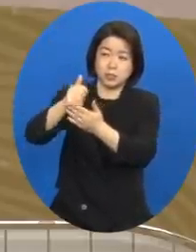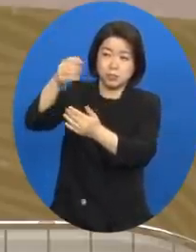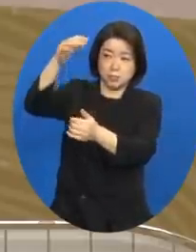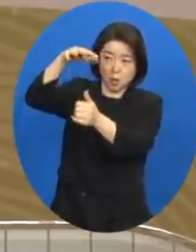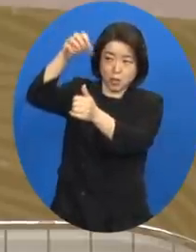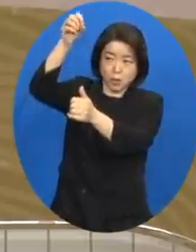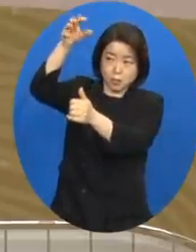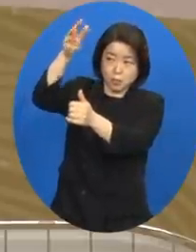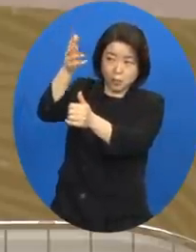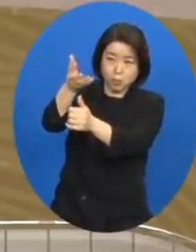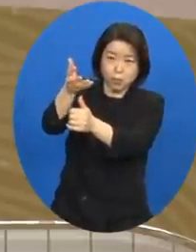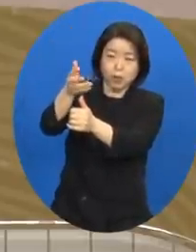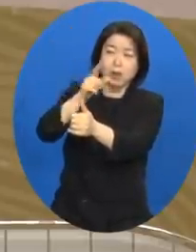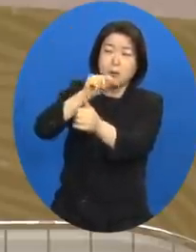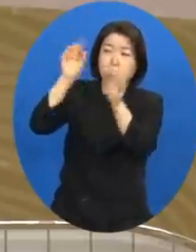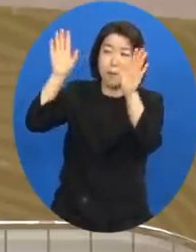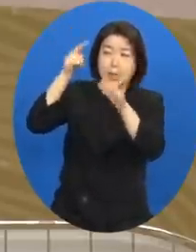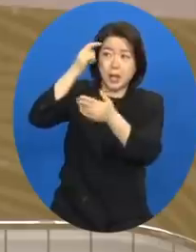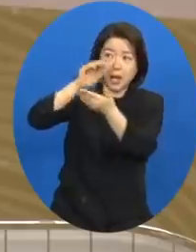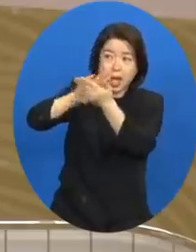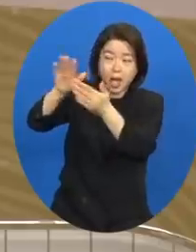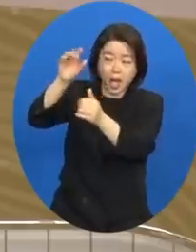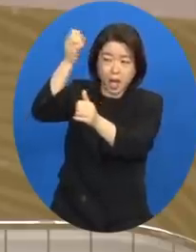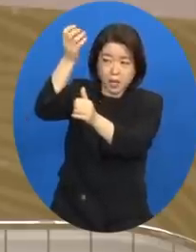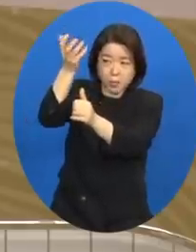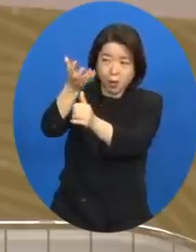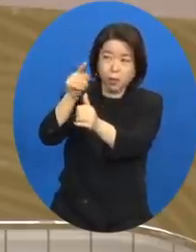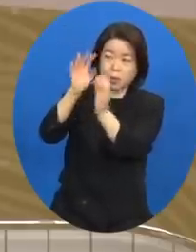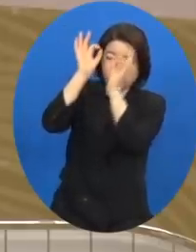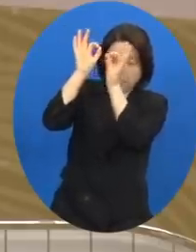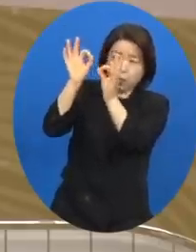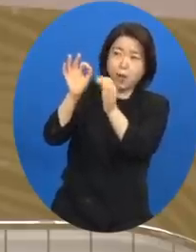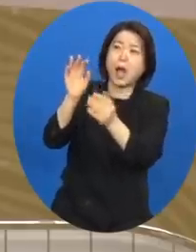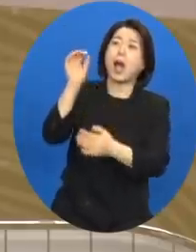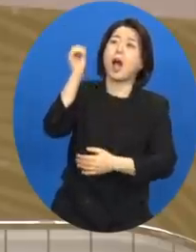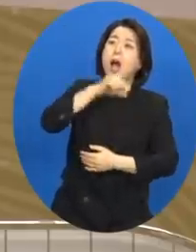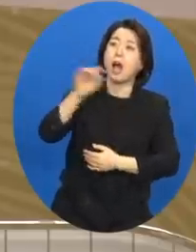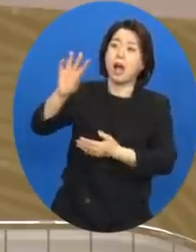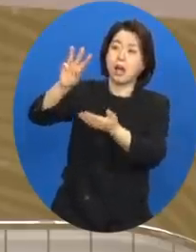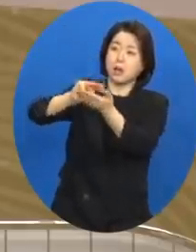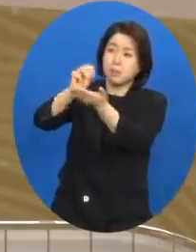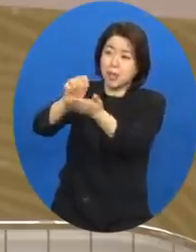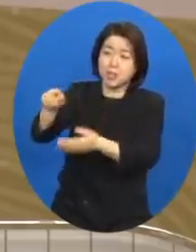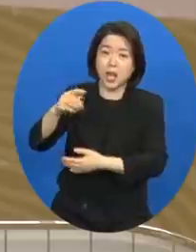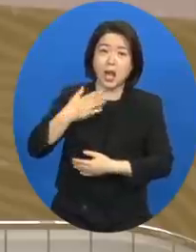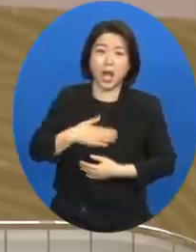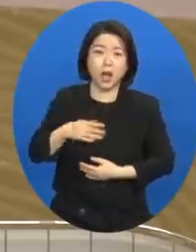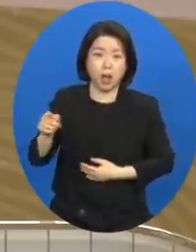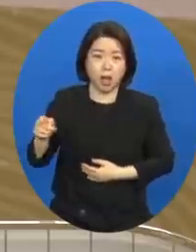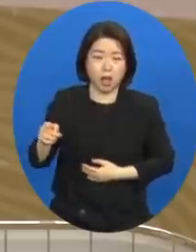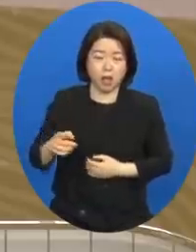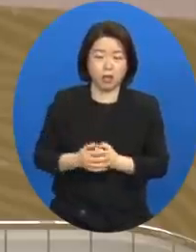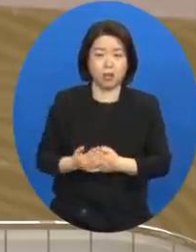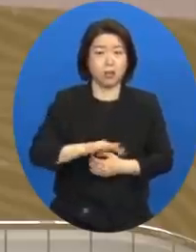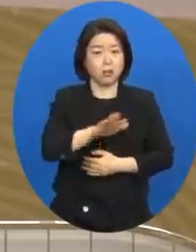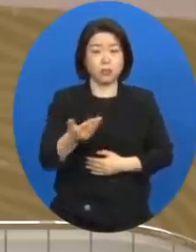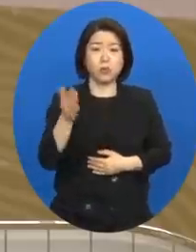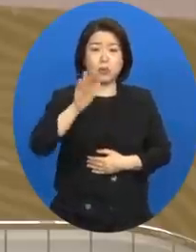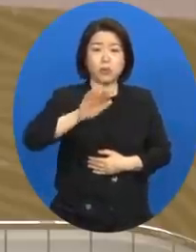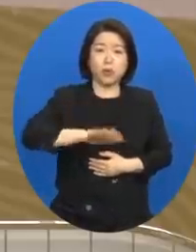것을 비둘기가 임하는 것처럼 임하는 걸 보고 아, 이분이 메시아구나 하는 걸 알았어요. 근데 우리는